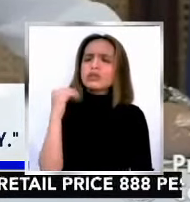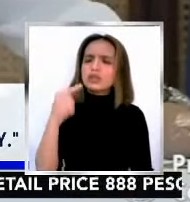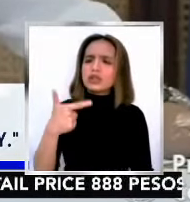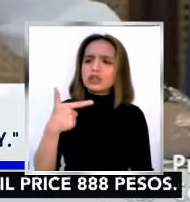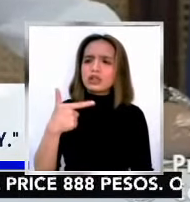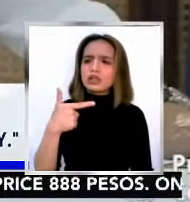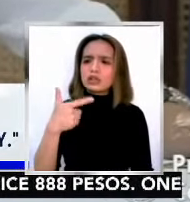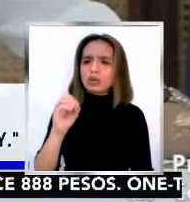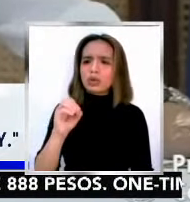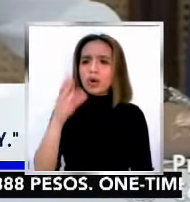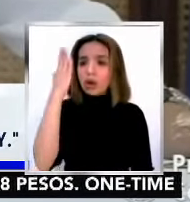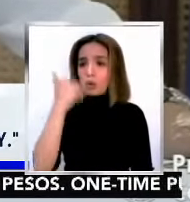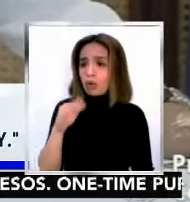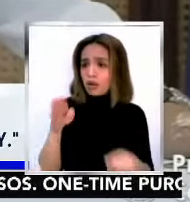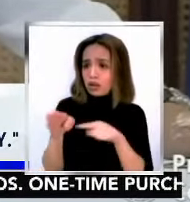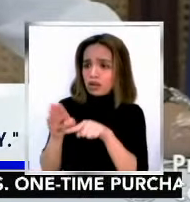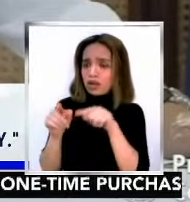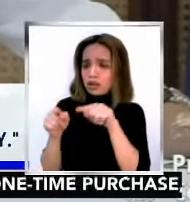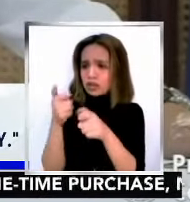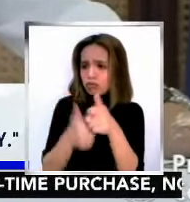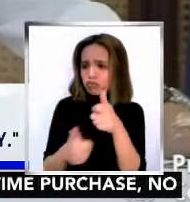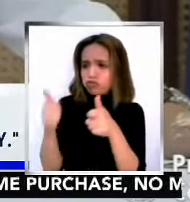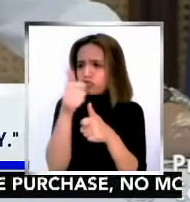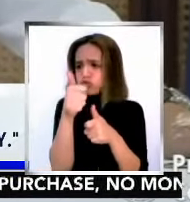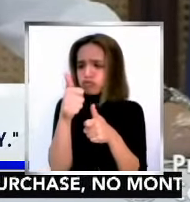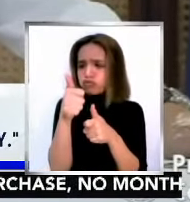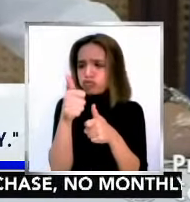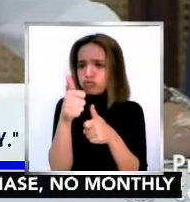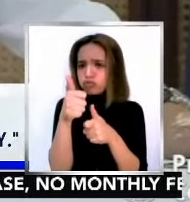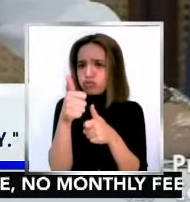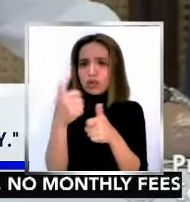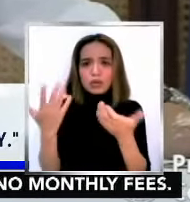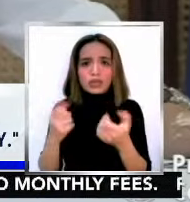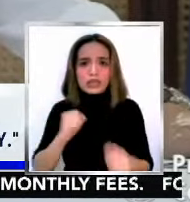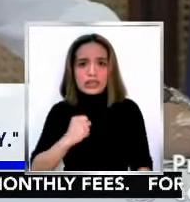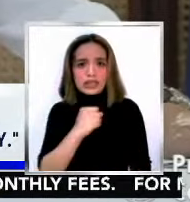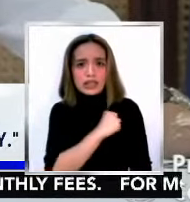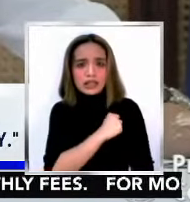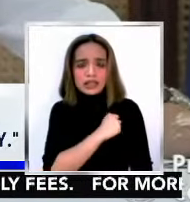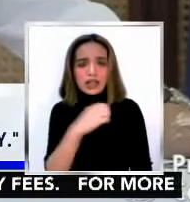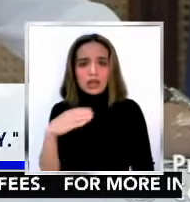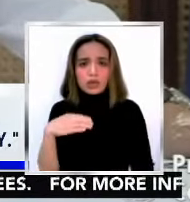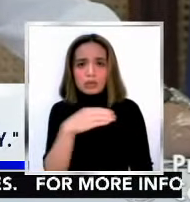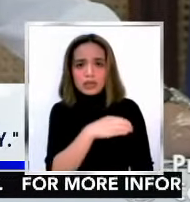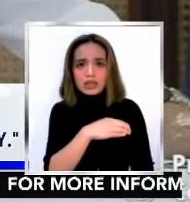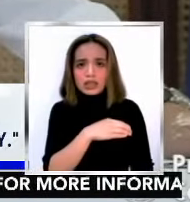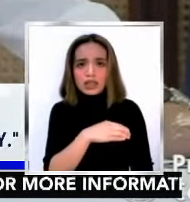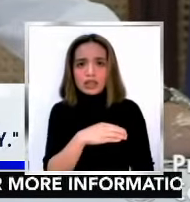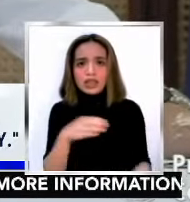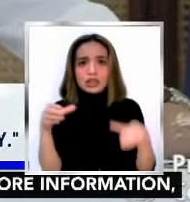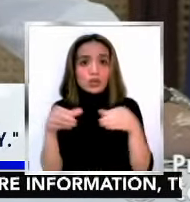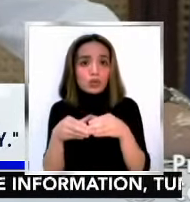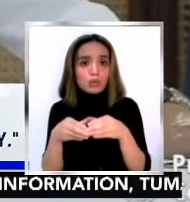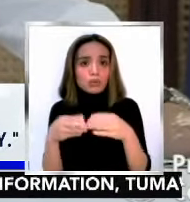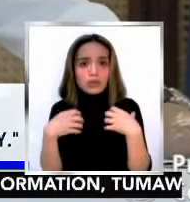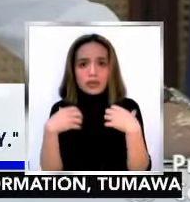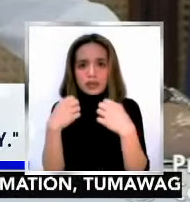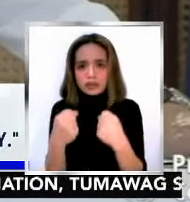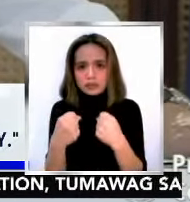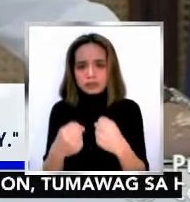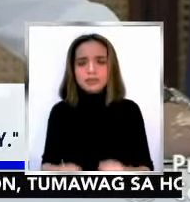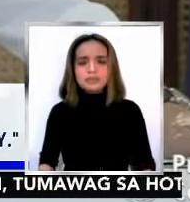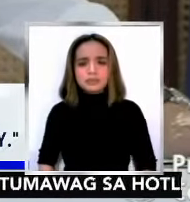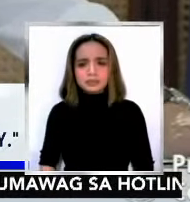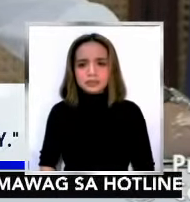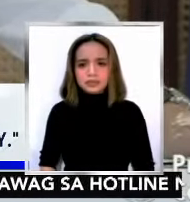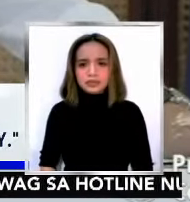Because Bong is the chairperson sa Senate Committee on Health and Demography.